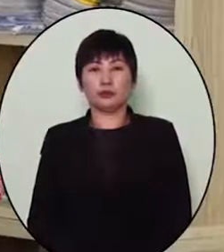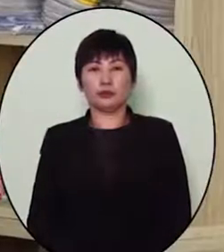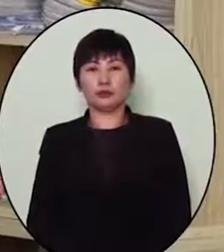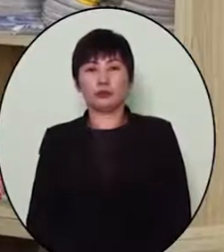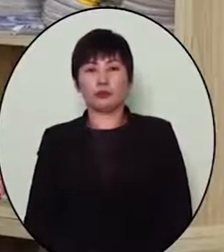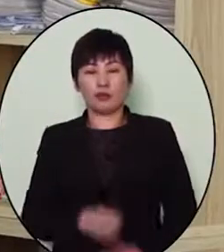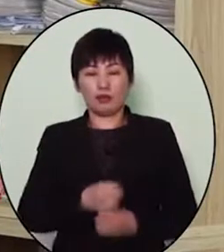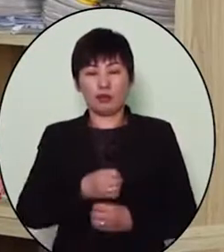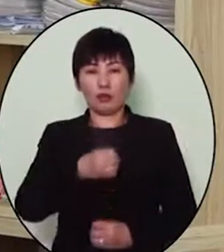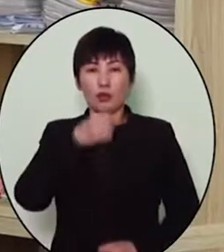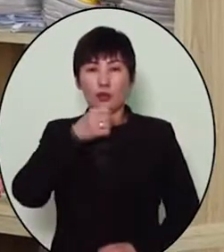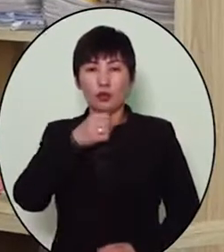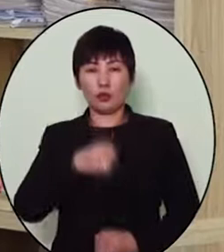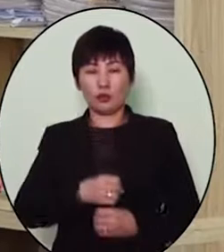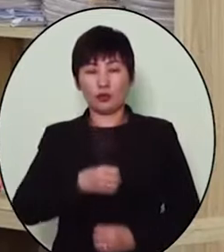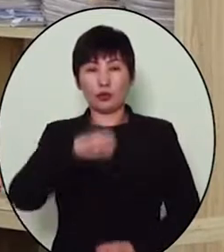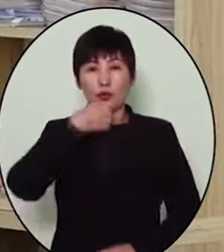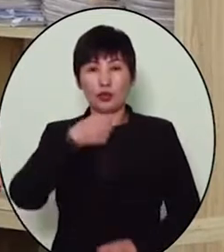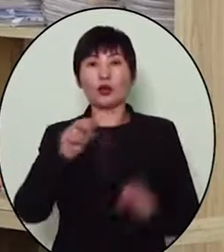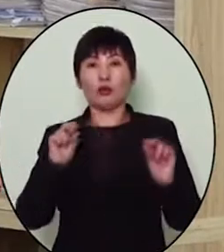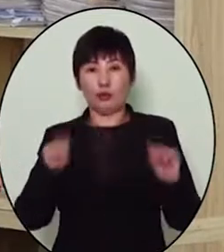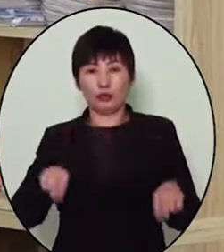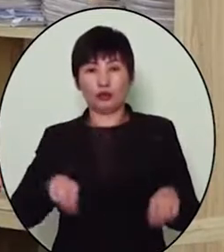Мөн нуруу цих болно.